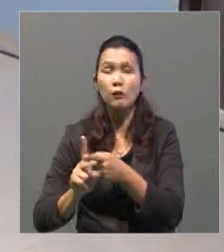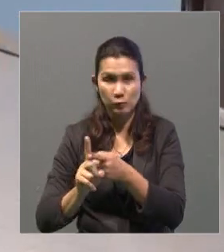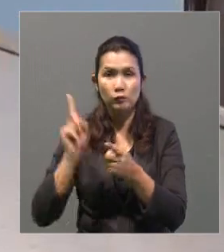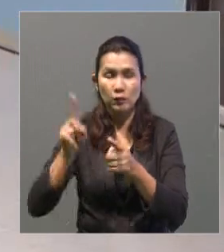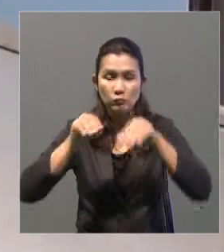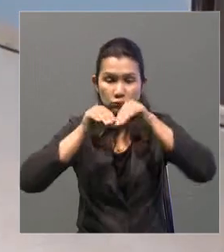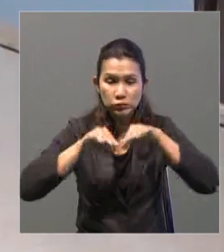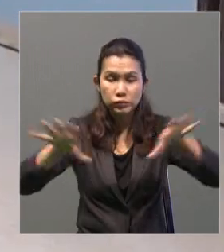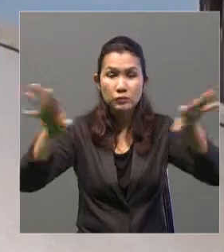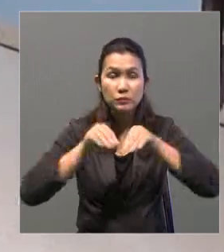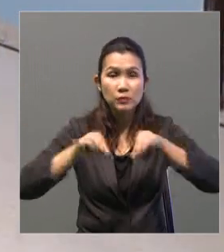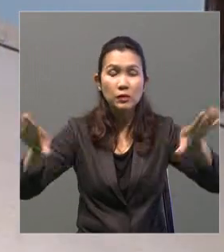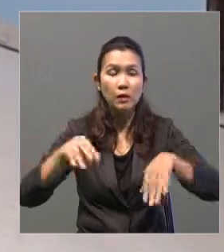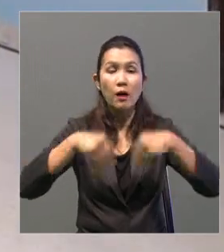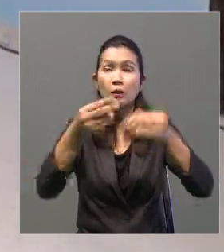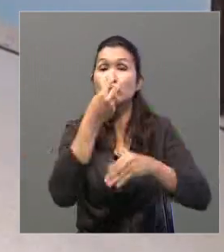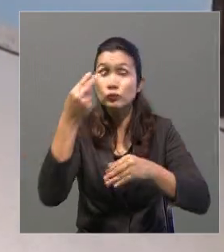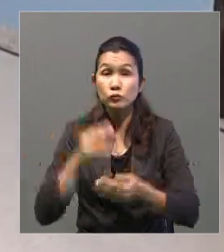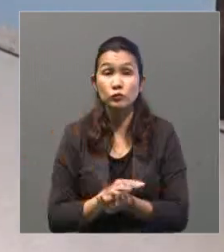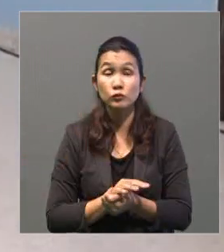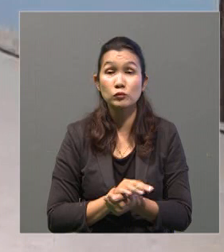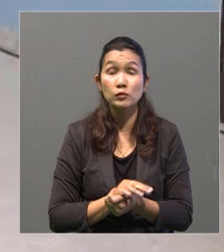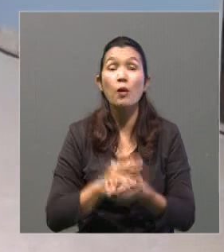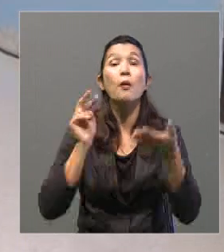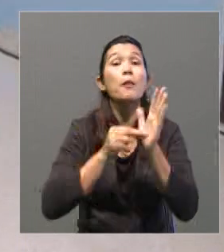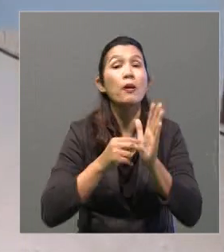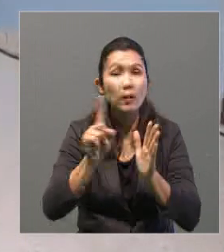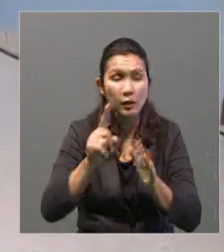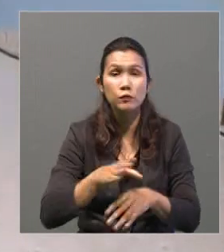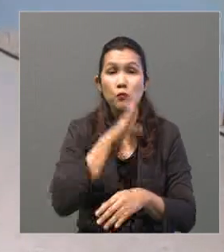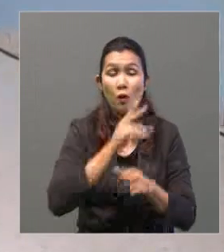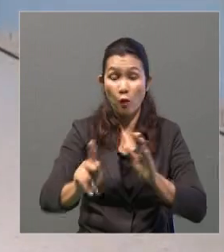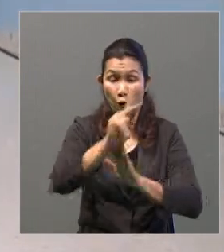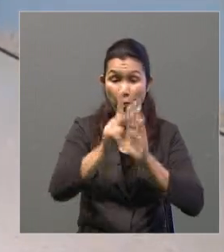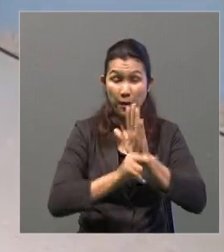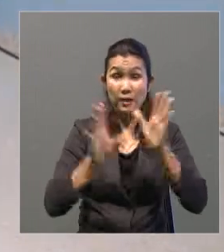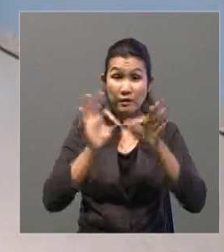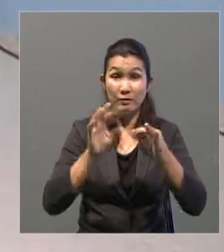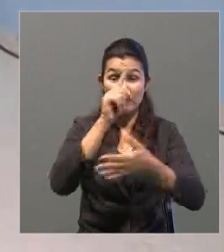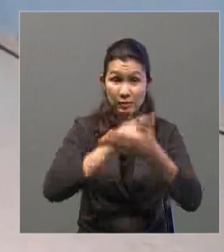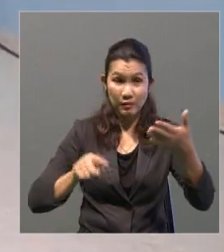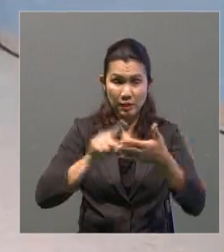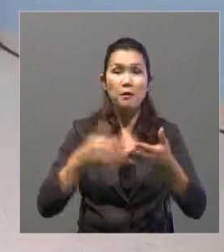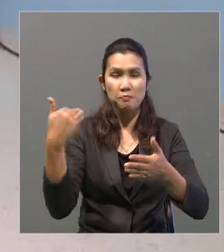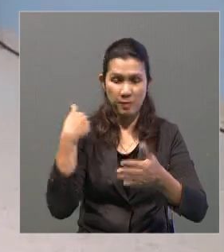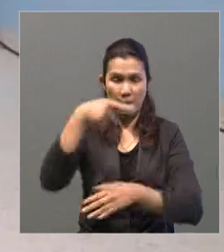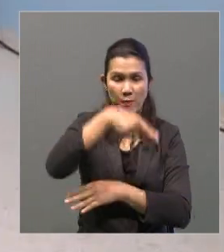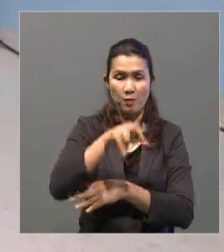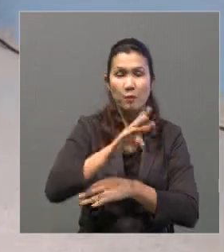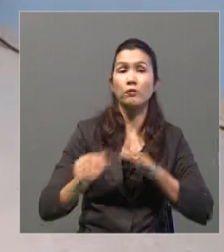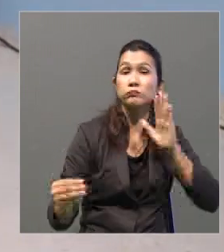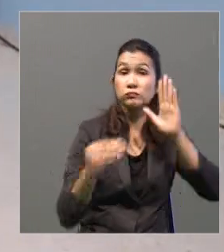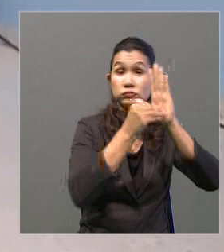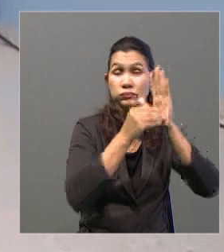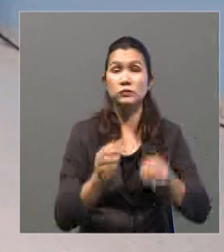จะมีการเผยแพร่สู่สาธารณะคือหมายความว่าถ้าในส่วนของกฎหมายที่เกี่ยวกับการเลือกตั้งจะมีการประกาศในราชกิจจานุเบกษาเมื่อ